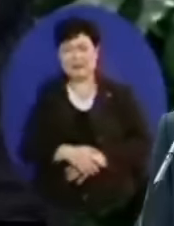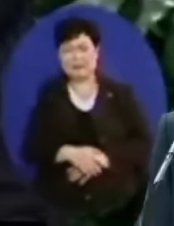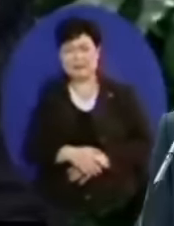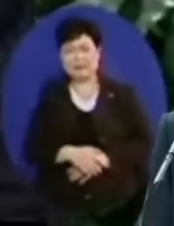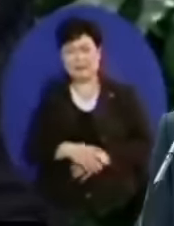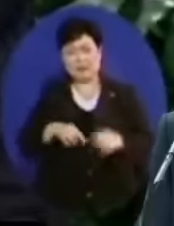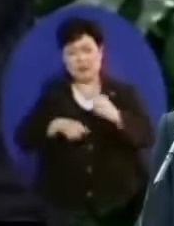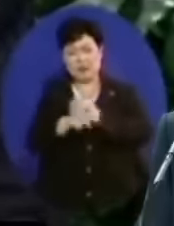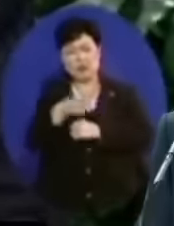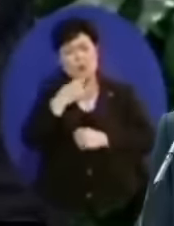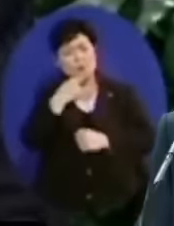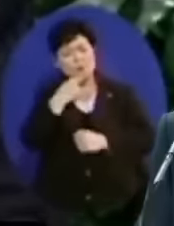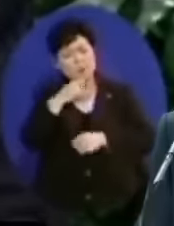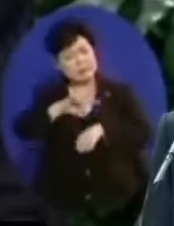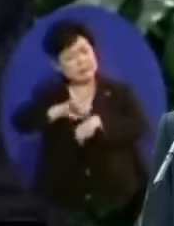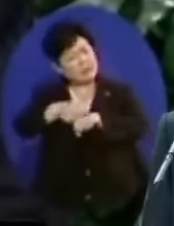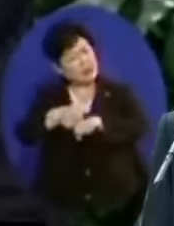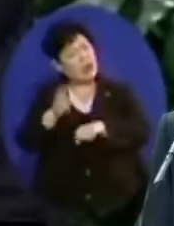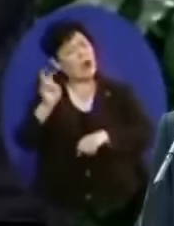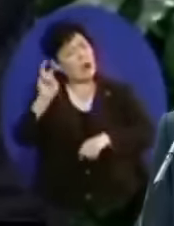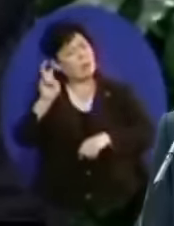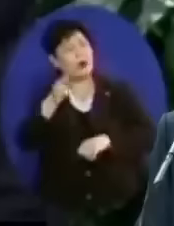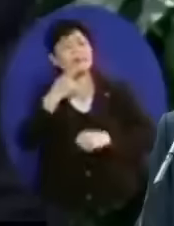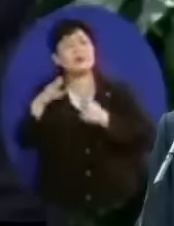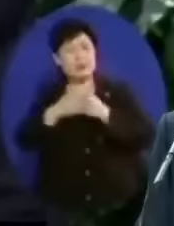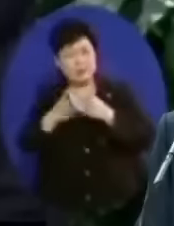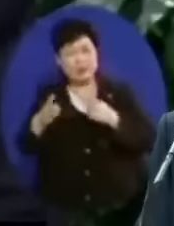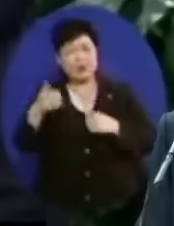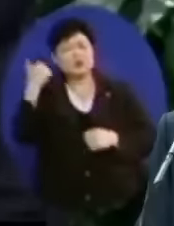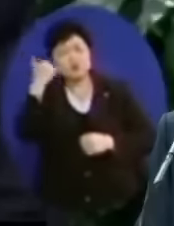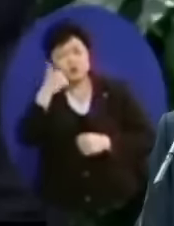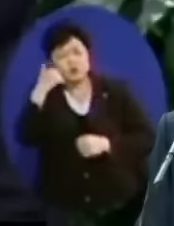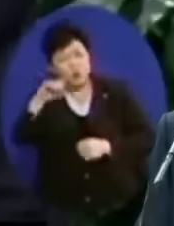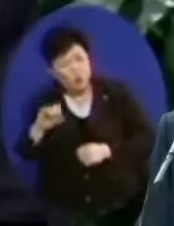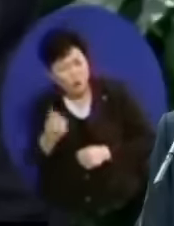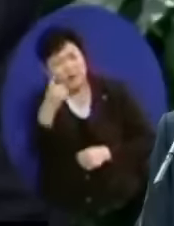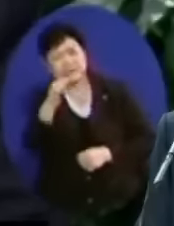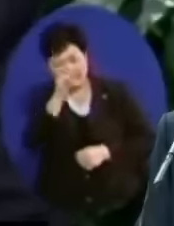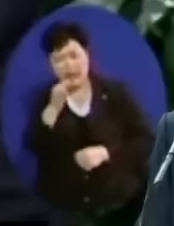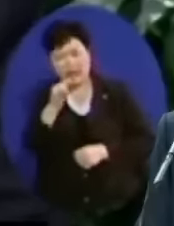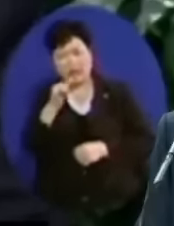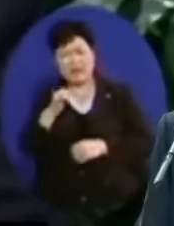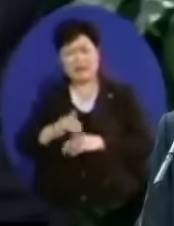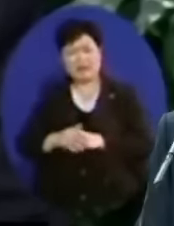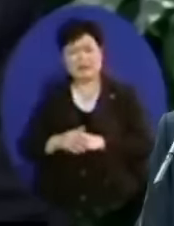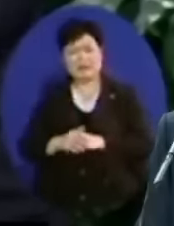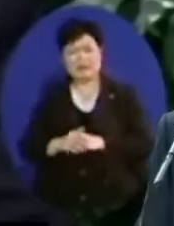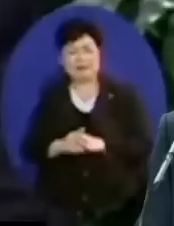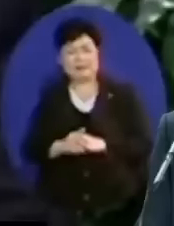이유 없는 재앙은 다가오지 않는다는 것입니다. 큰 재앙이 다가오는 것은